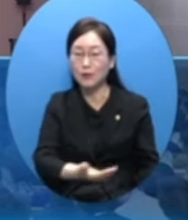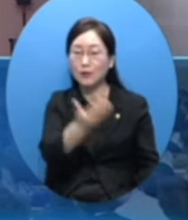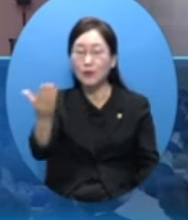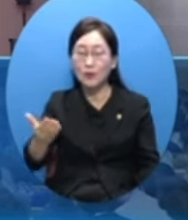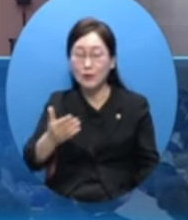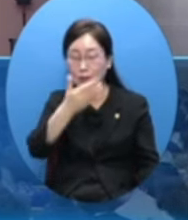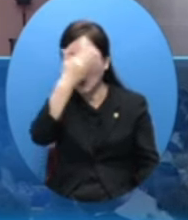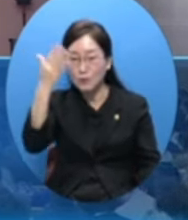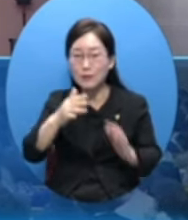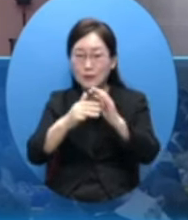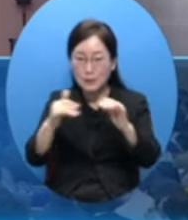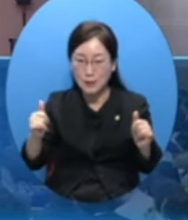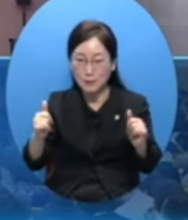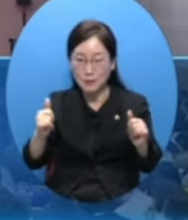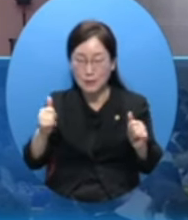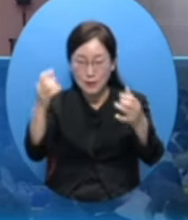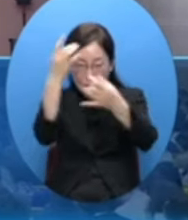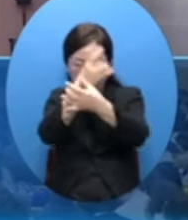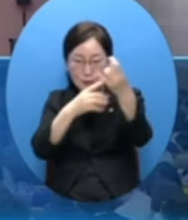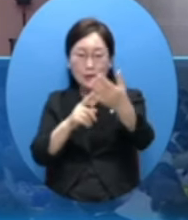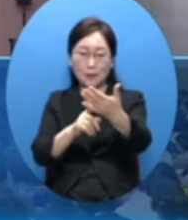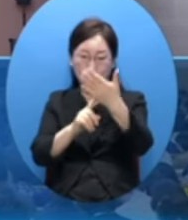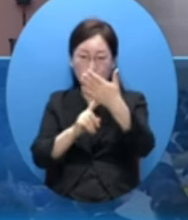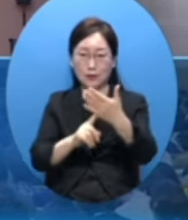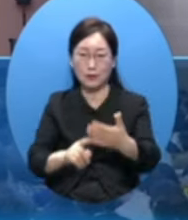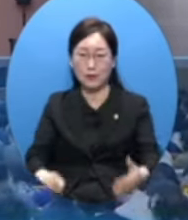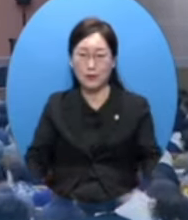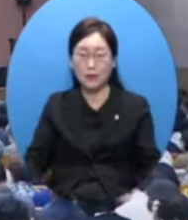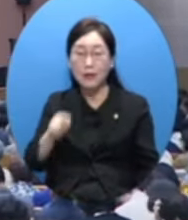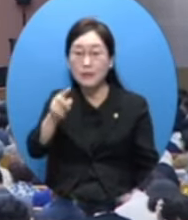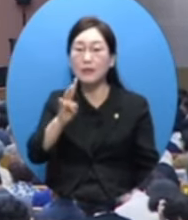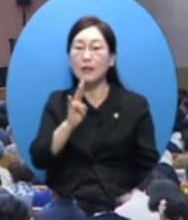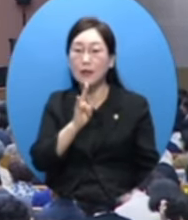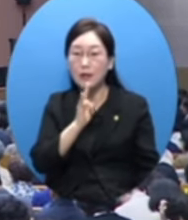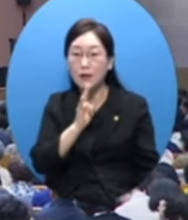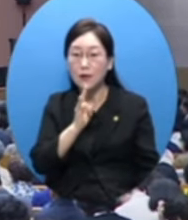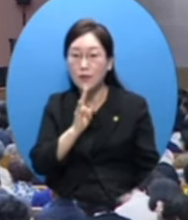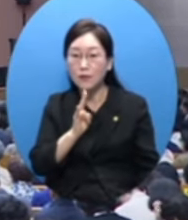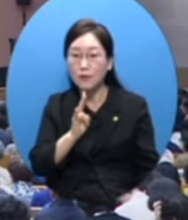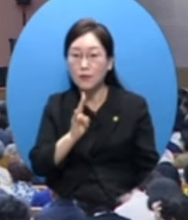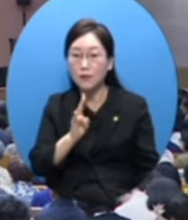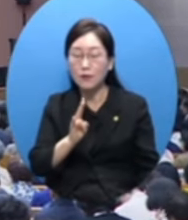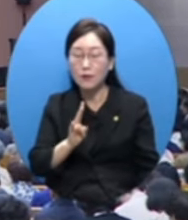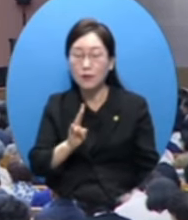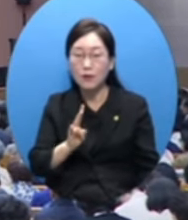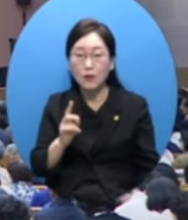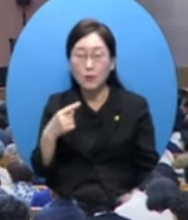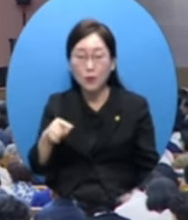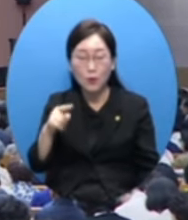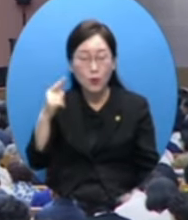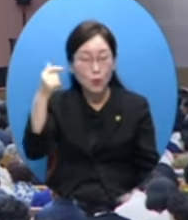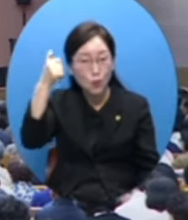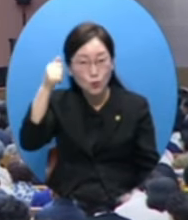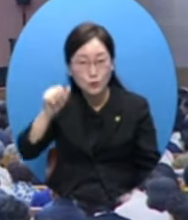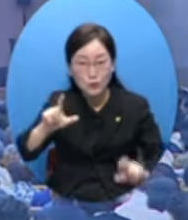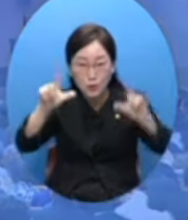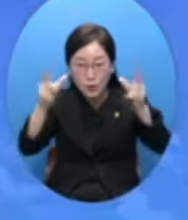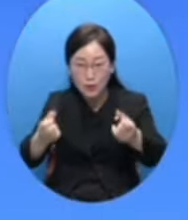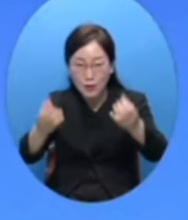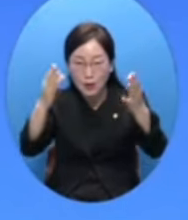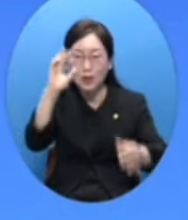젊은이는 이상을 볼 것이며. 이 예언을 오순절날 성령충만 받은 베드로가 인용해서